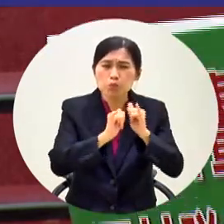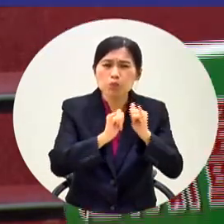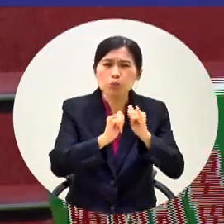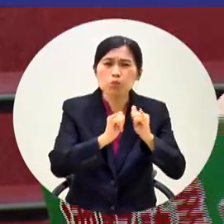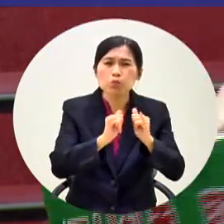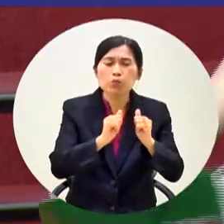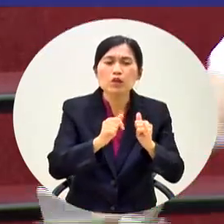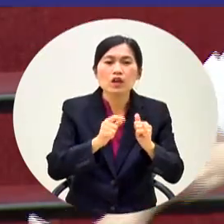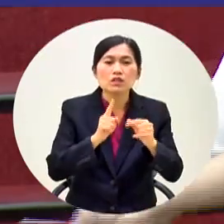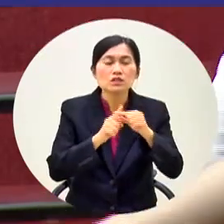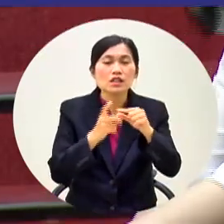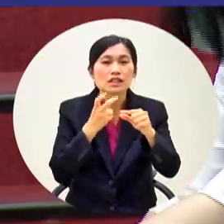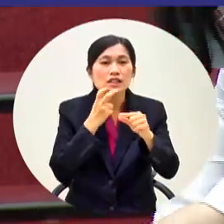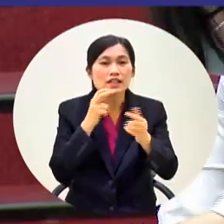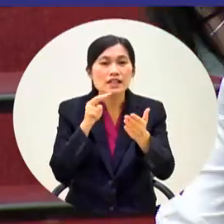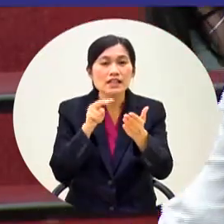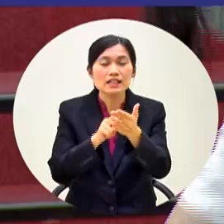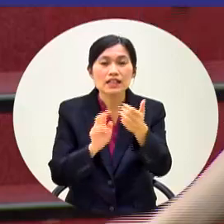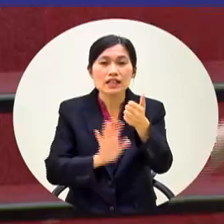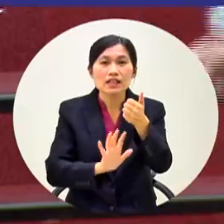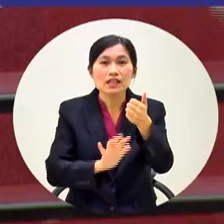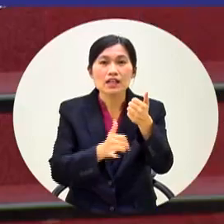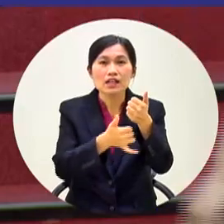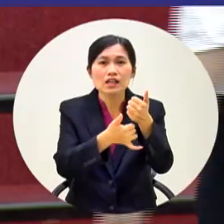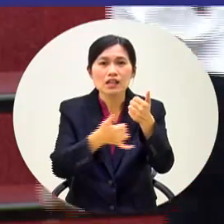委员在质询的时候，